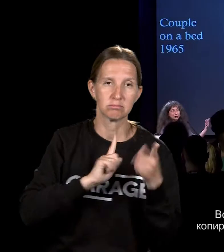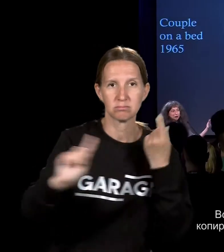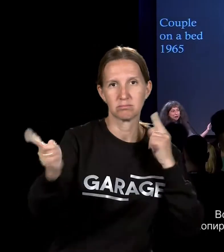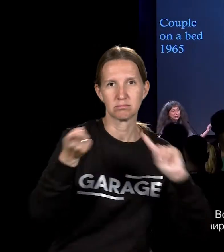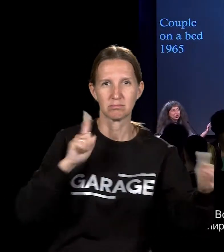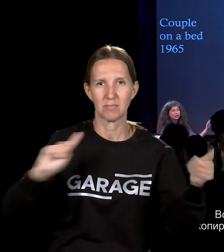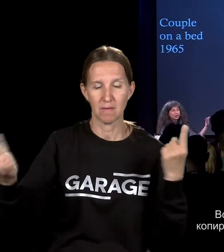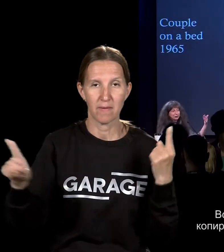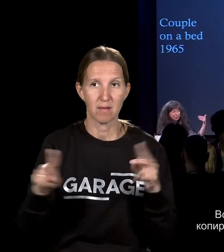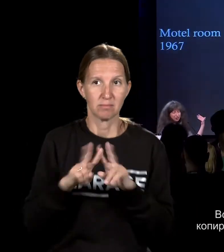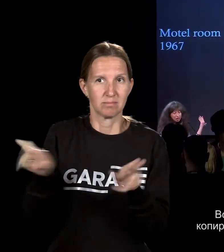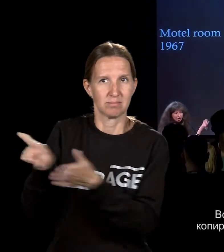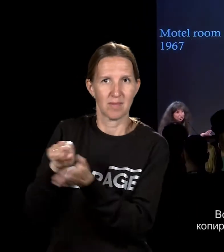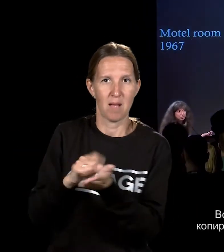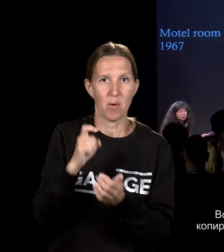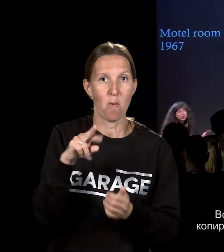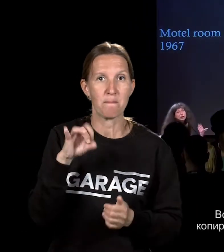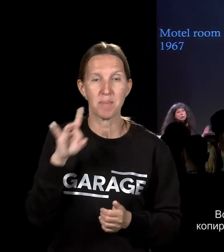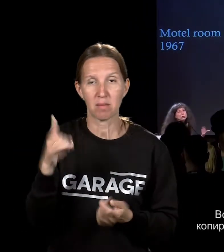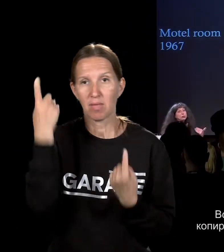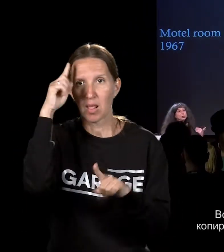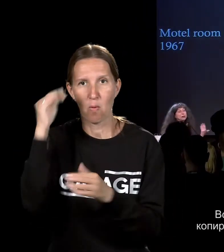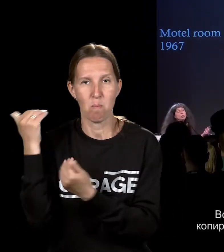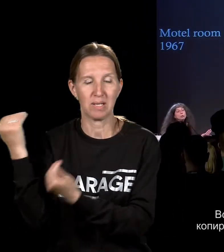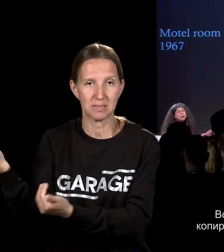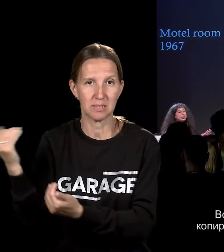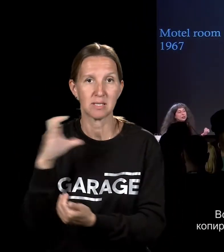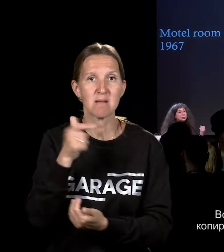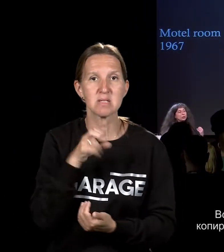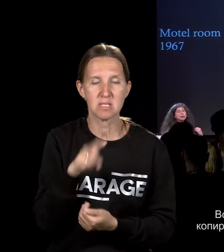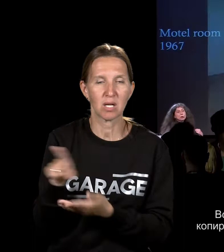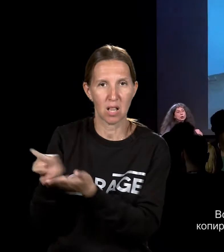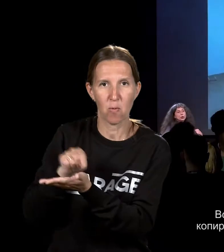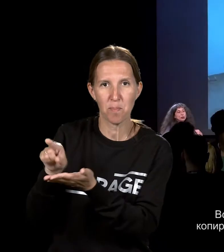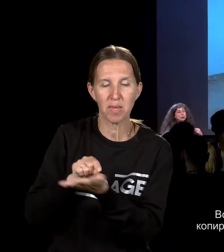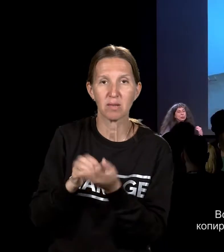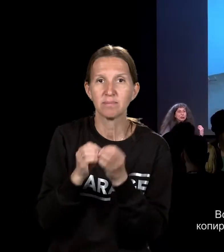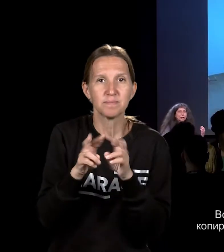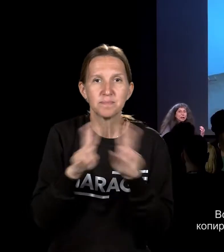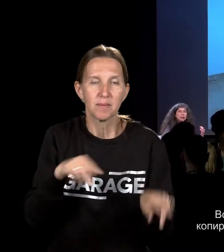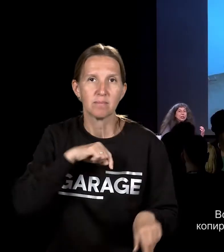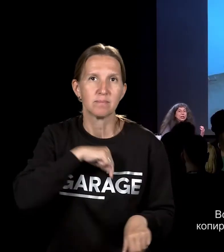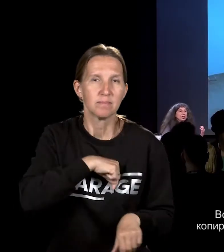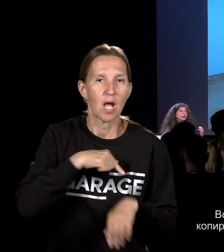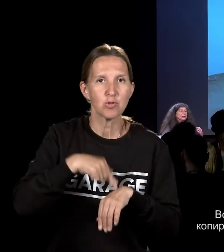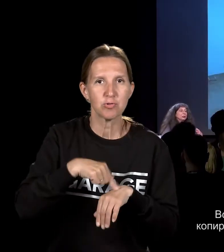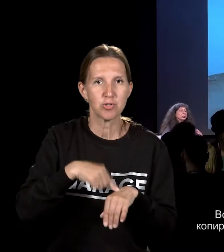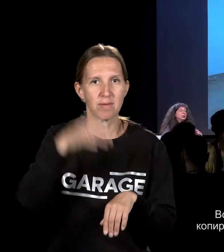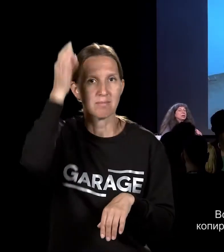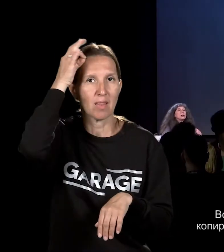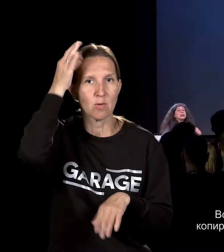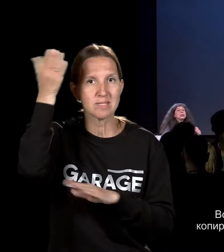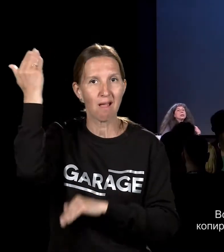хопперовские мизансцены и композиции Сигла будет постоянно копировать с тем же ощущением там ностальгии и